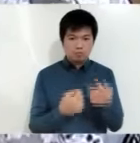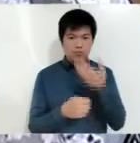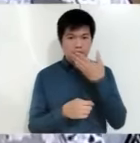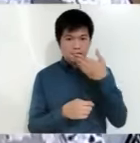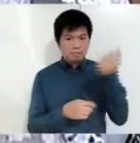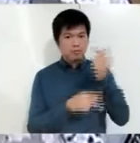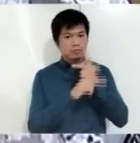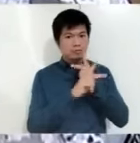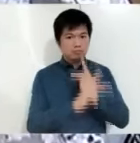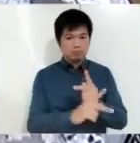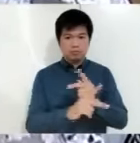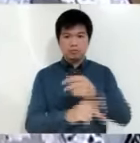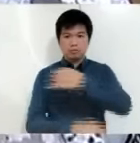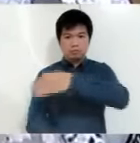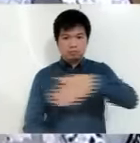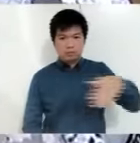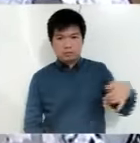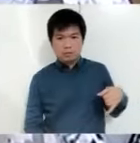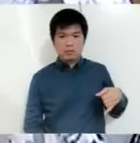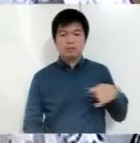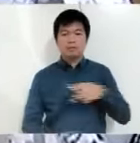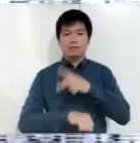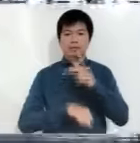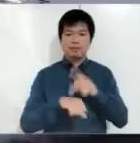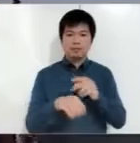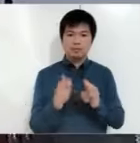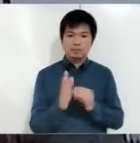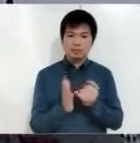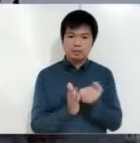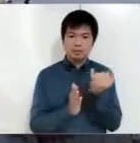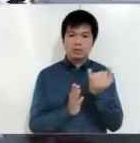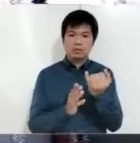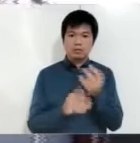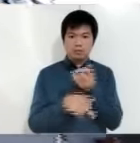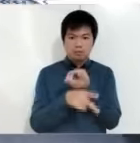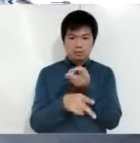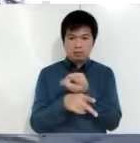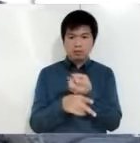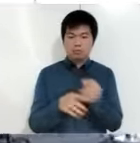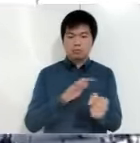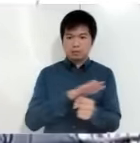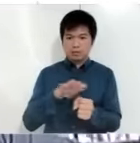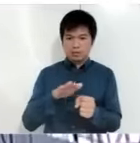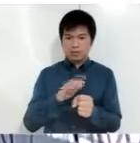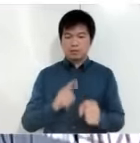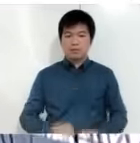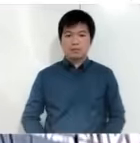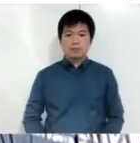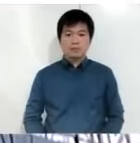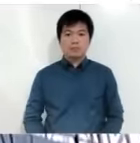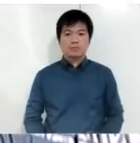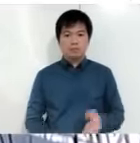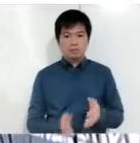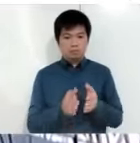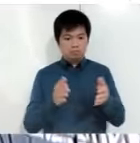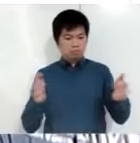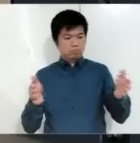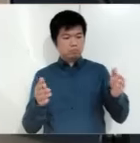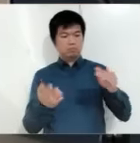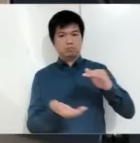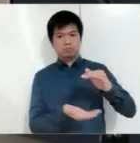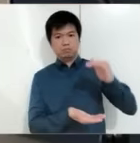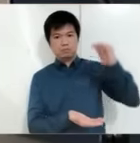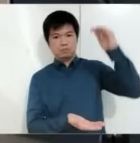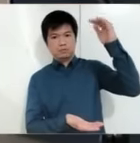territorial integrity and of course maintain our sovereignty. Agad na mapapansin ang lawak at taas ng barko na angkop sa pangunahin nitong